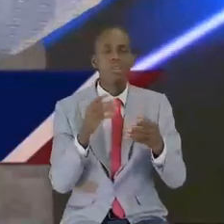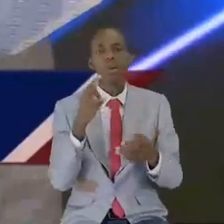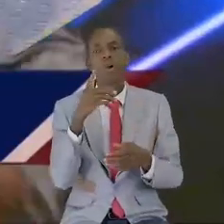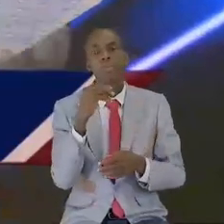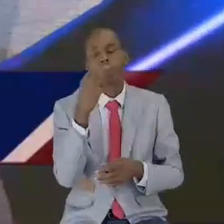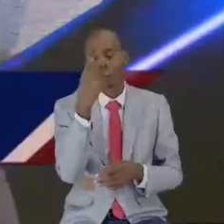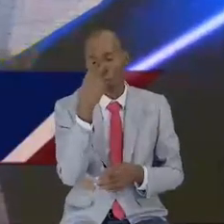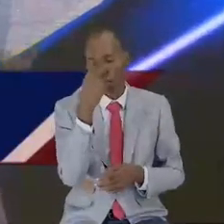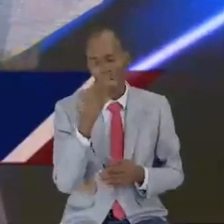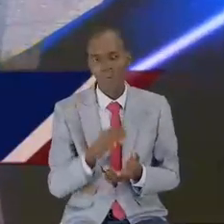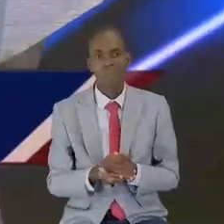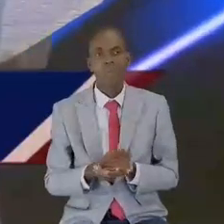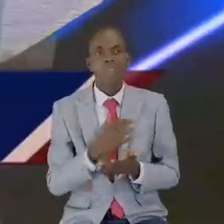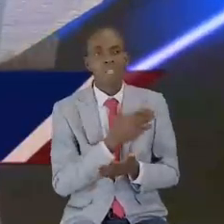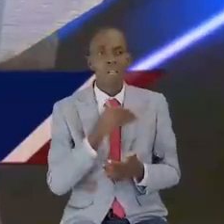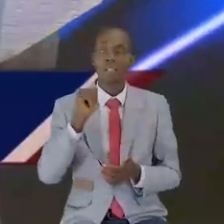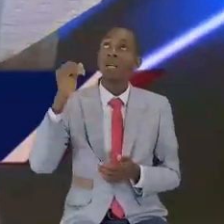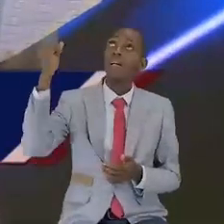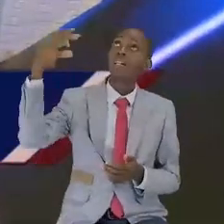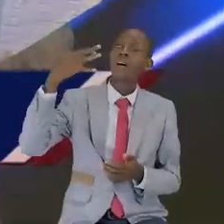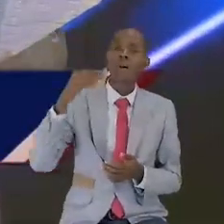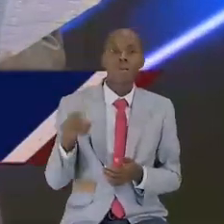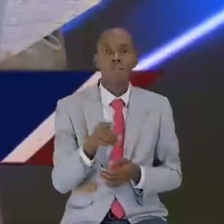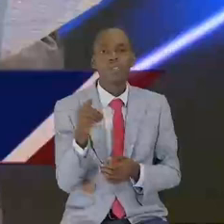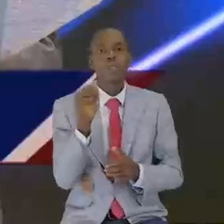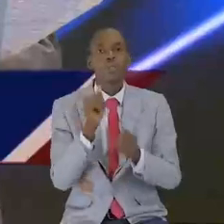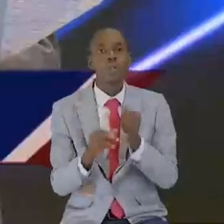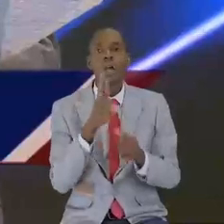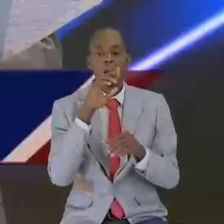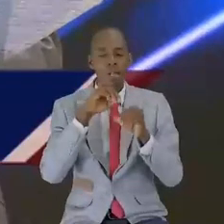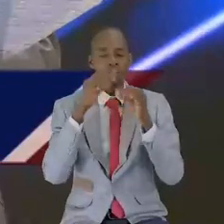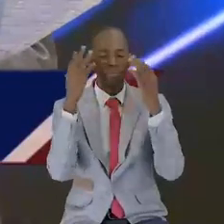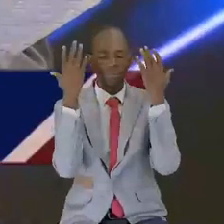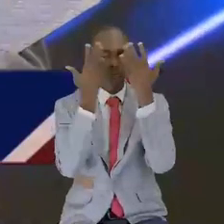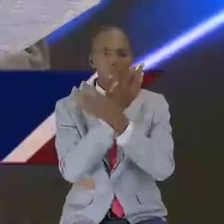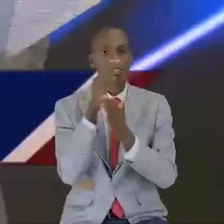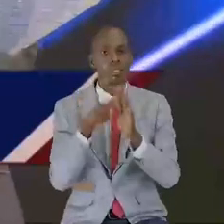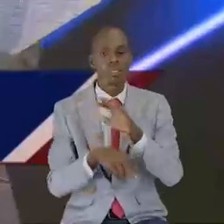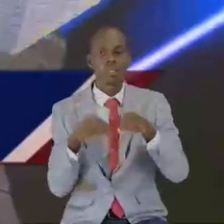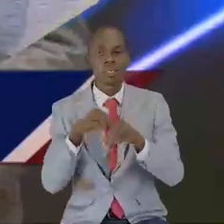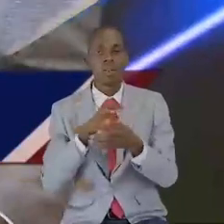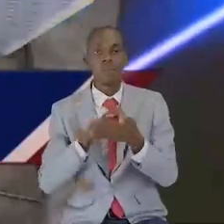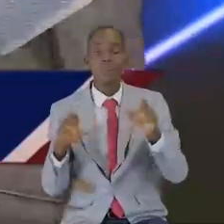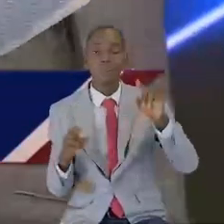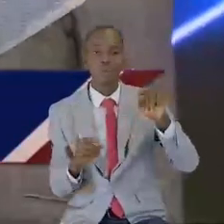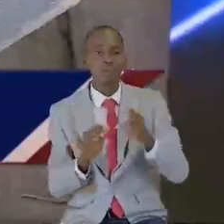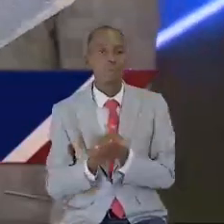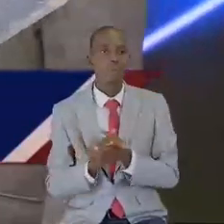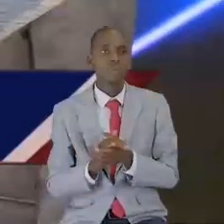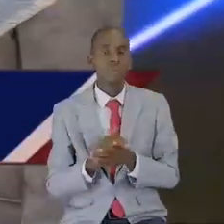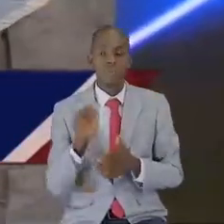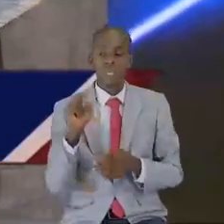la lumière de ceux qui sont dans les ténèbres. Verset 20, le docteur